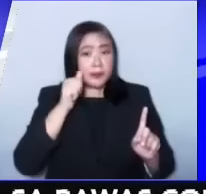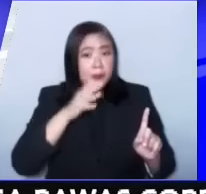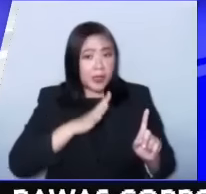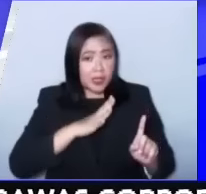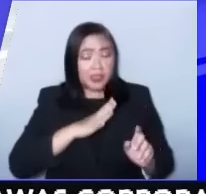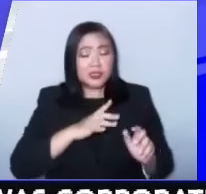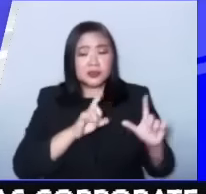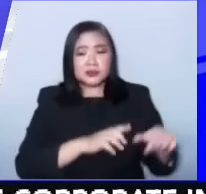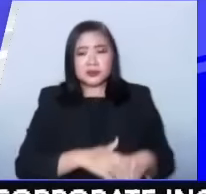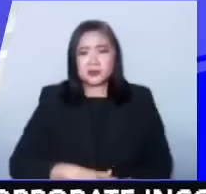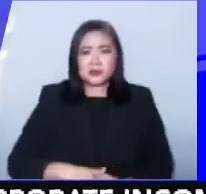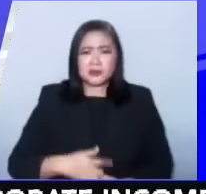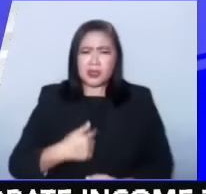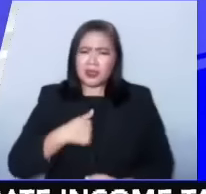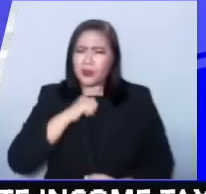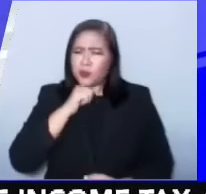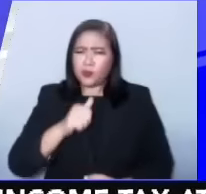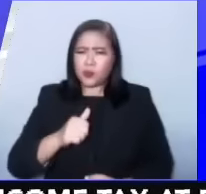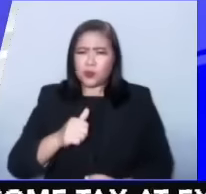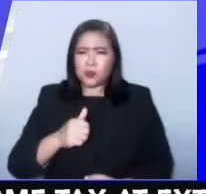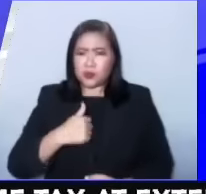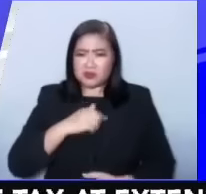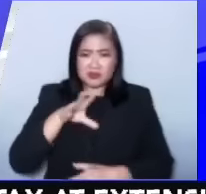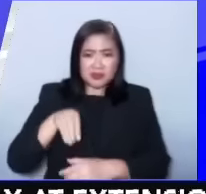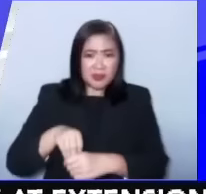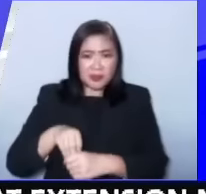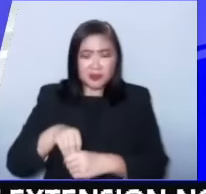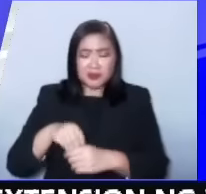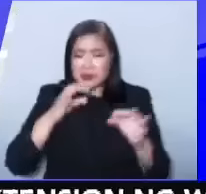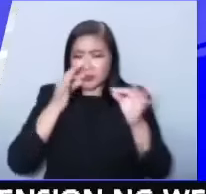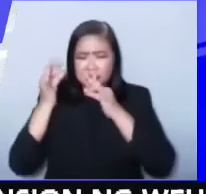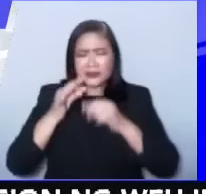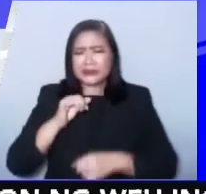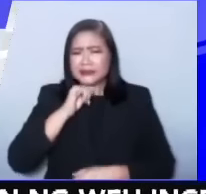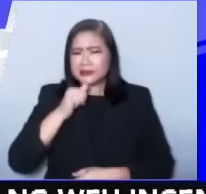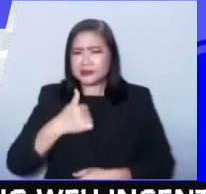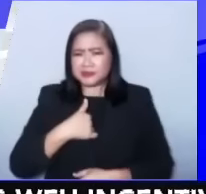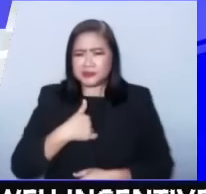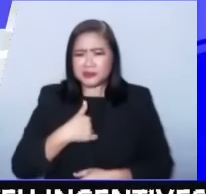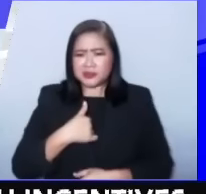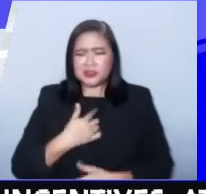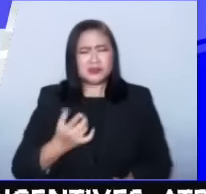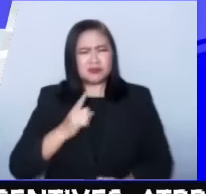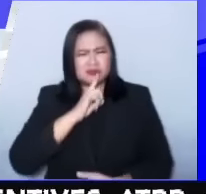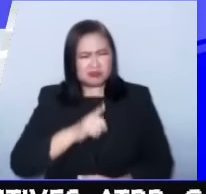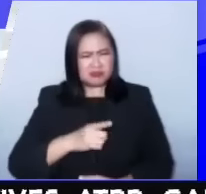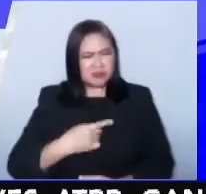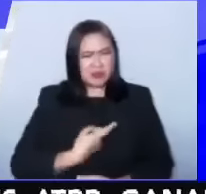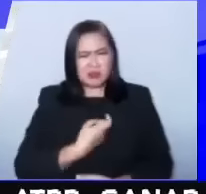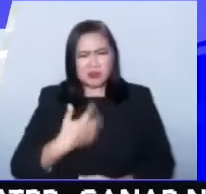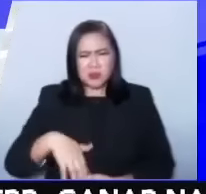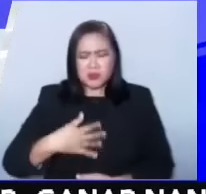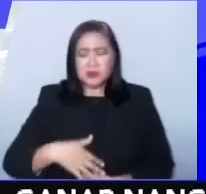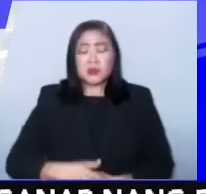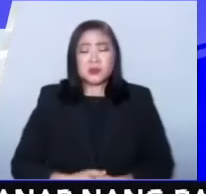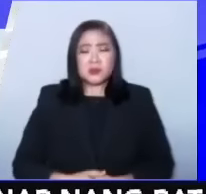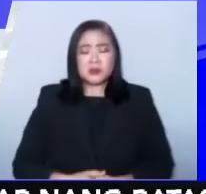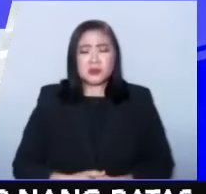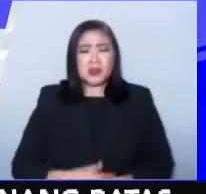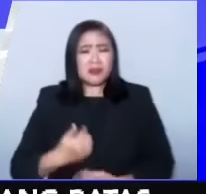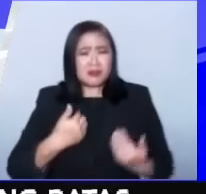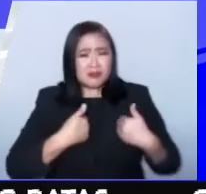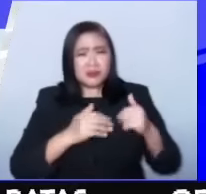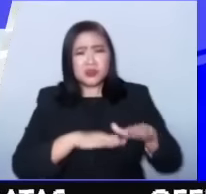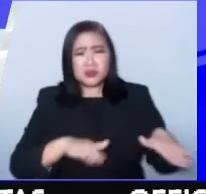talaga po talaga ako yung involved doun sa drugs na yon Syempre Ma'am Masakit kasi may naiwan po akong mga anak sa labas